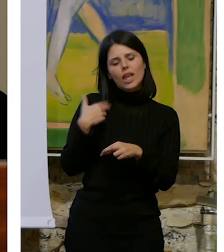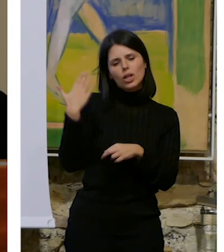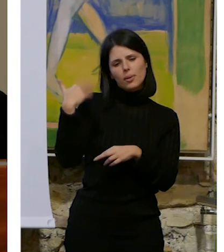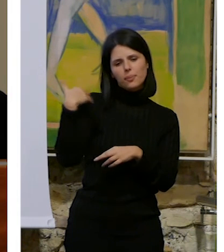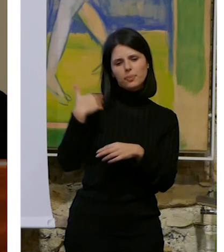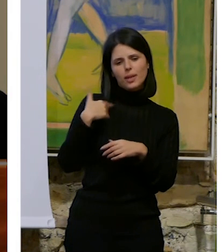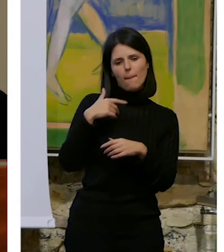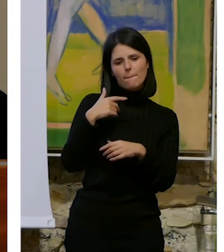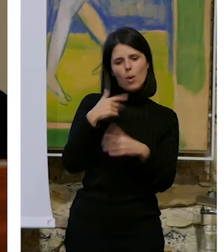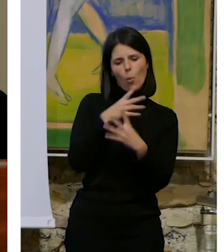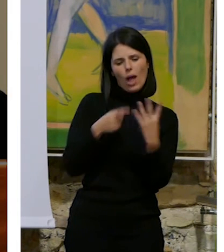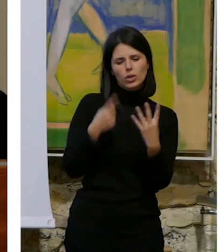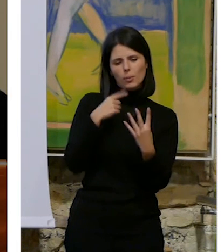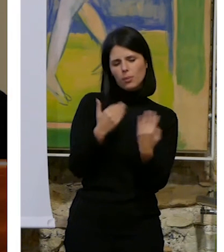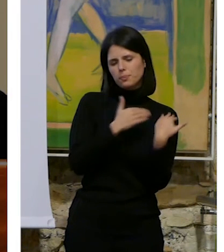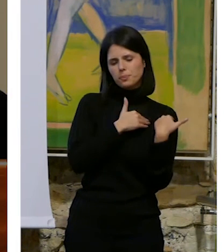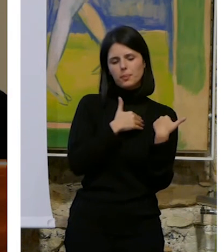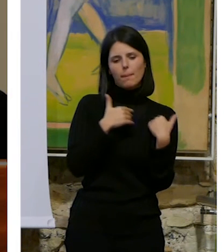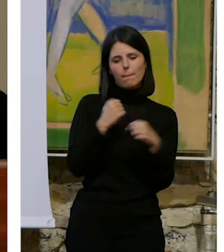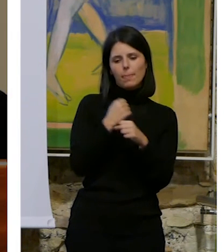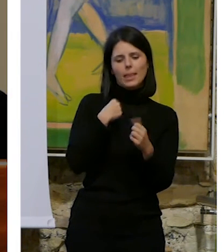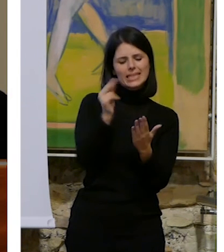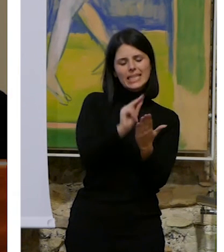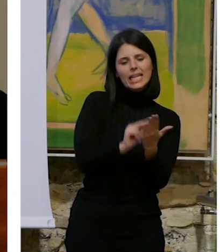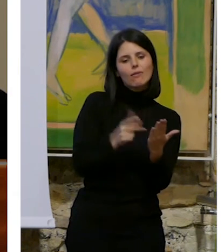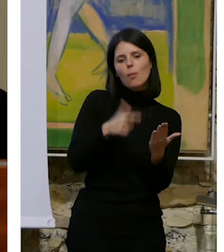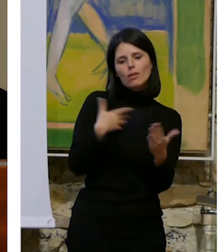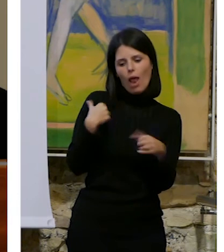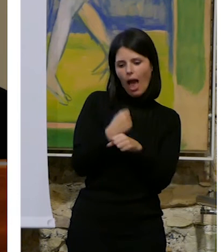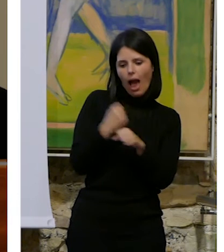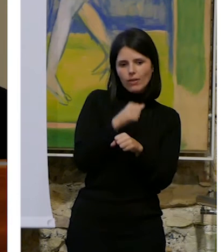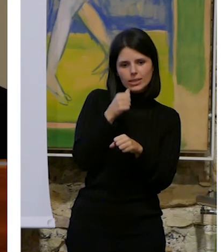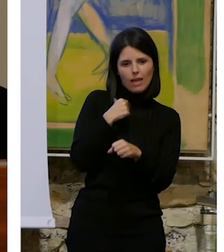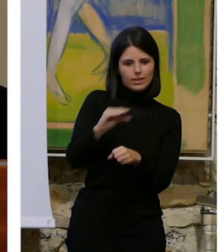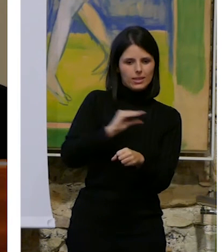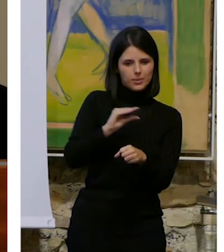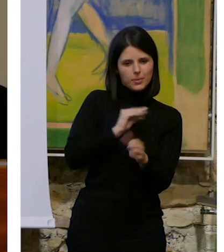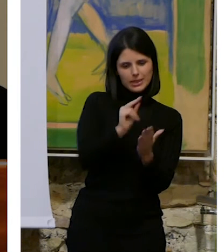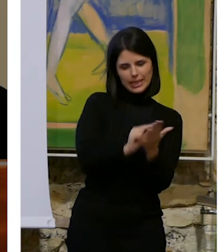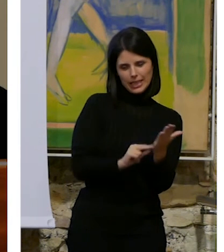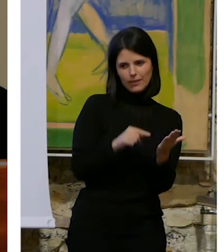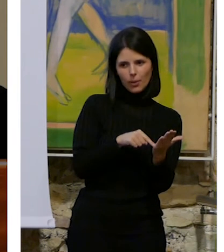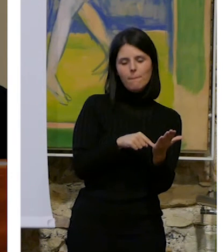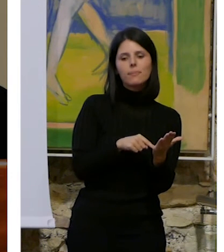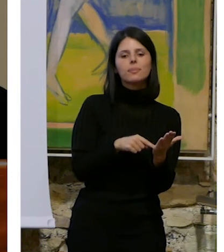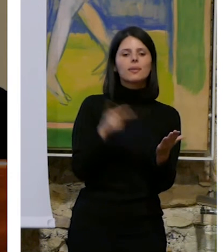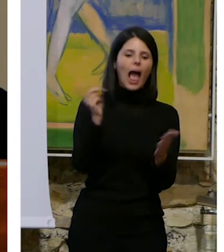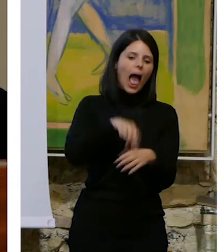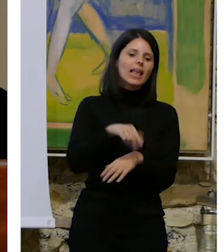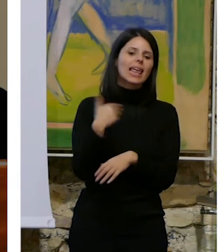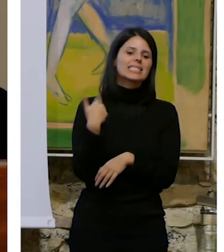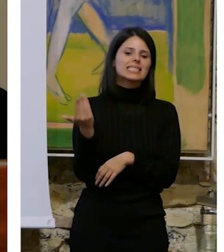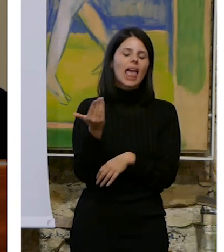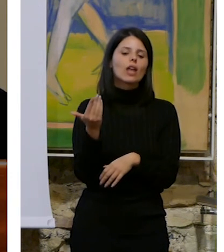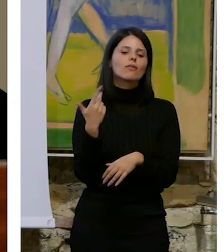di quattro padroni, siccome scrivo per campare, ho più di un editore, quindi sono servo anche di